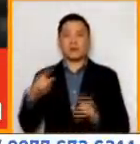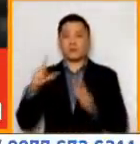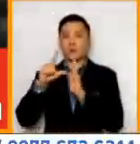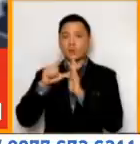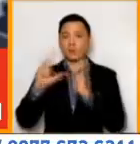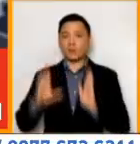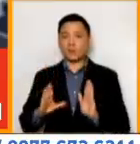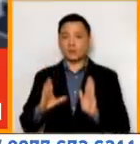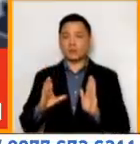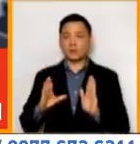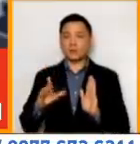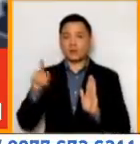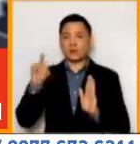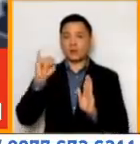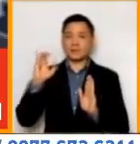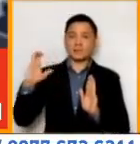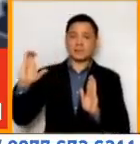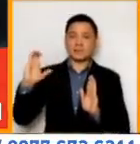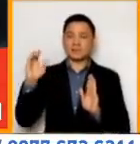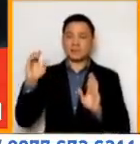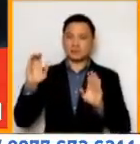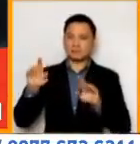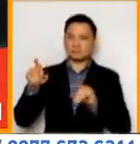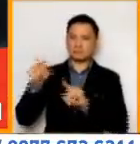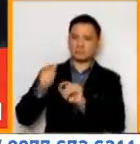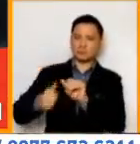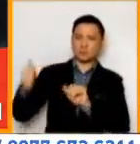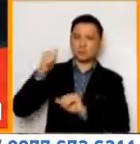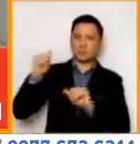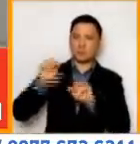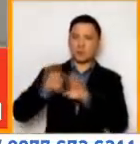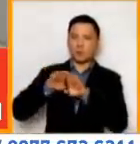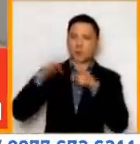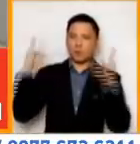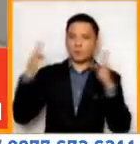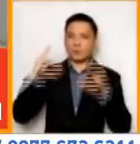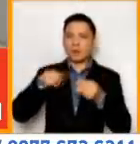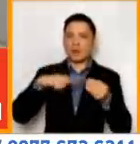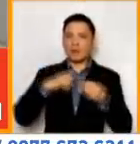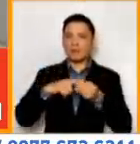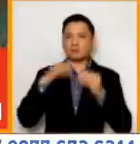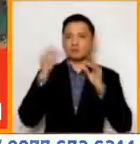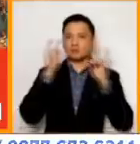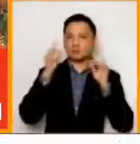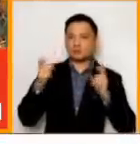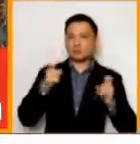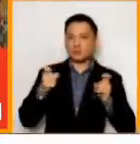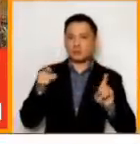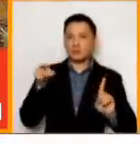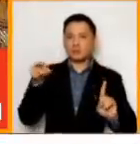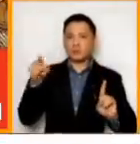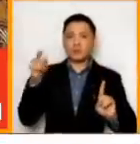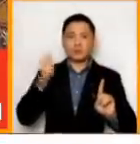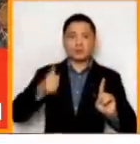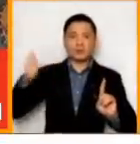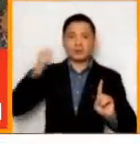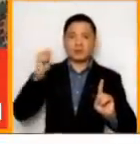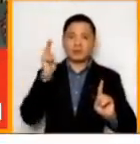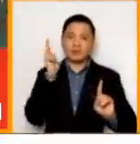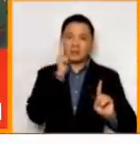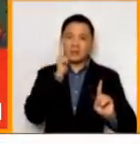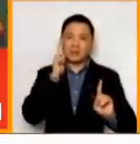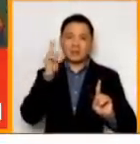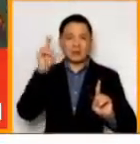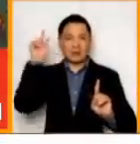ICC na buksan ang imbestigasyon ukol sa war on drugs ng Duterte administration. Well, we'll wait, no? Kung ano yung